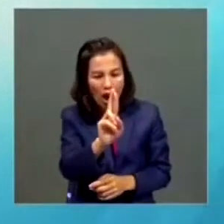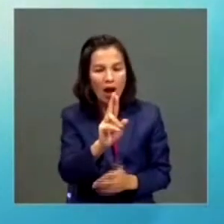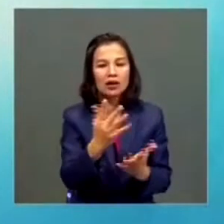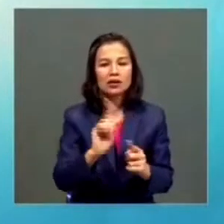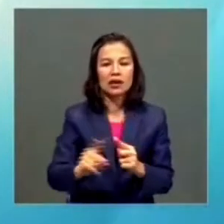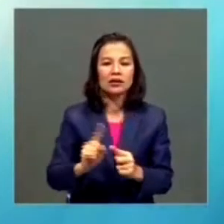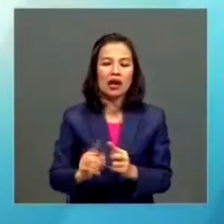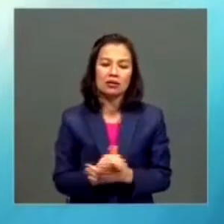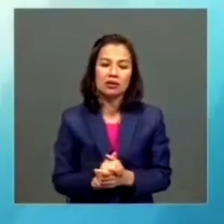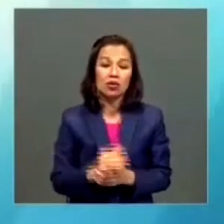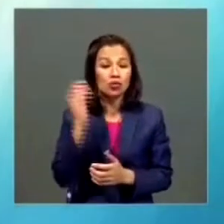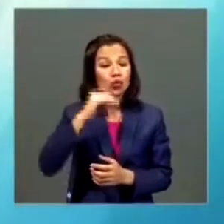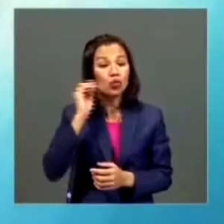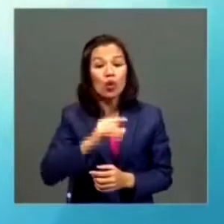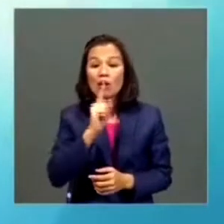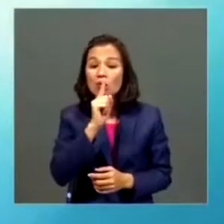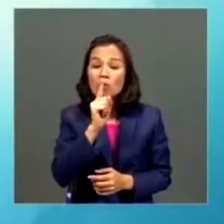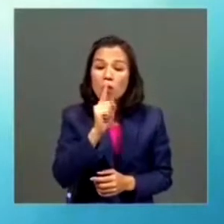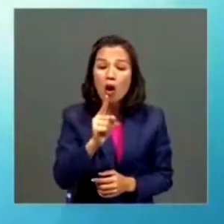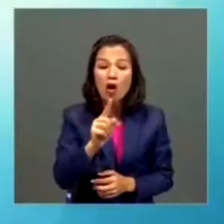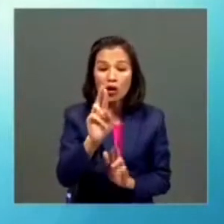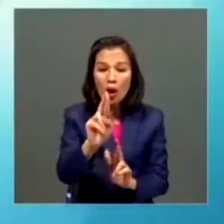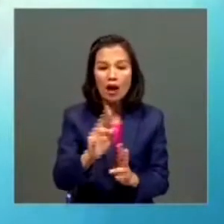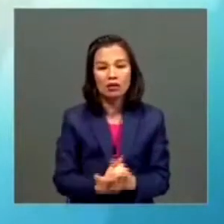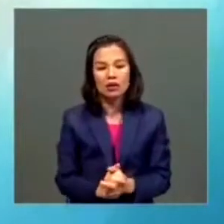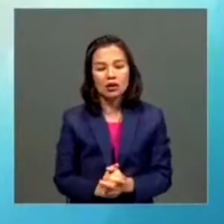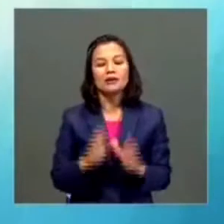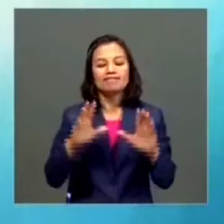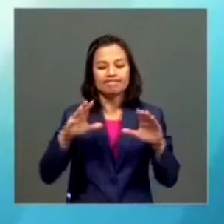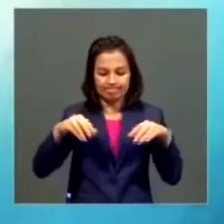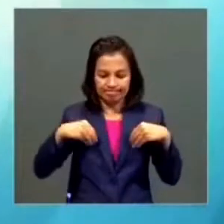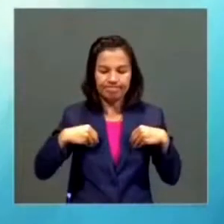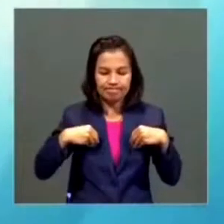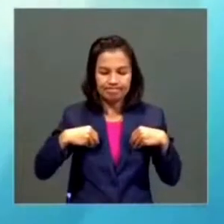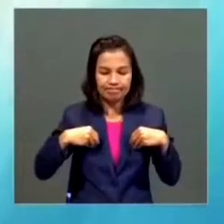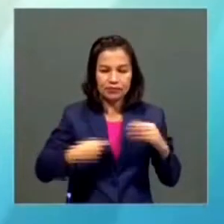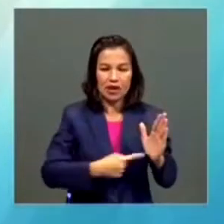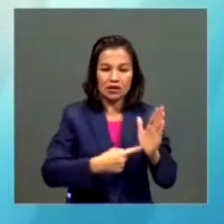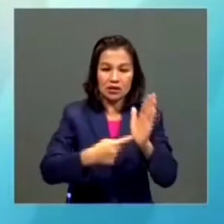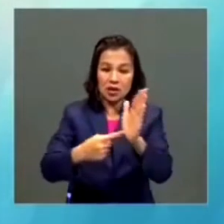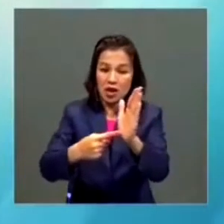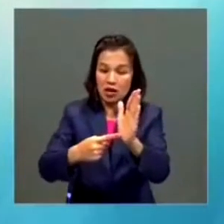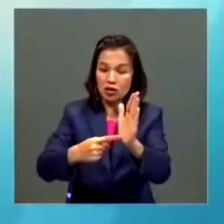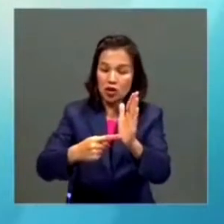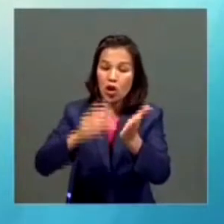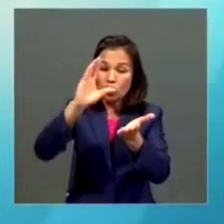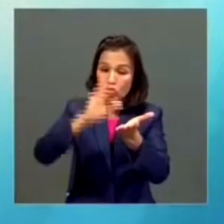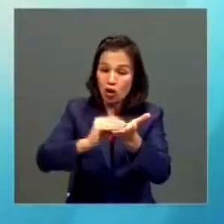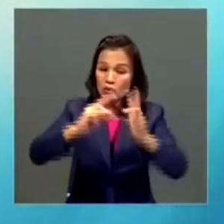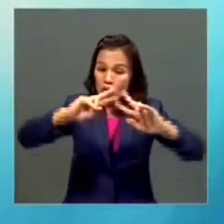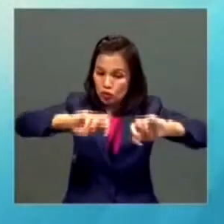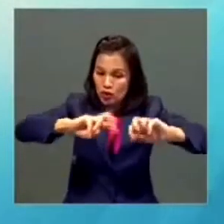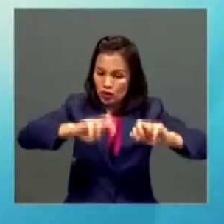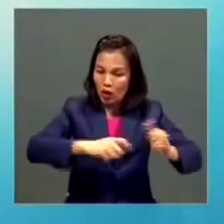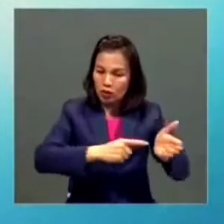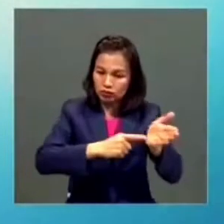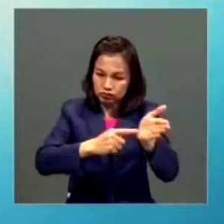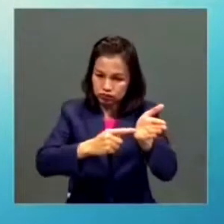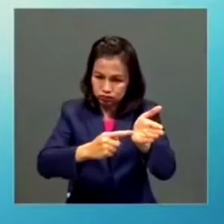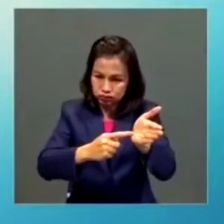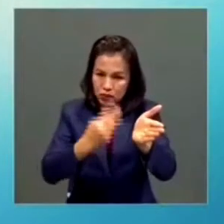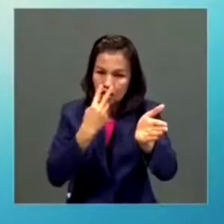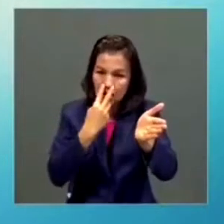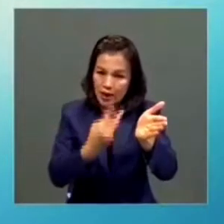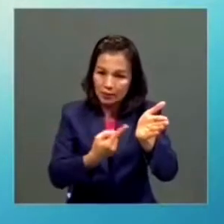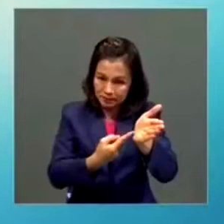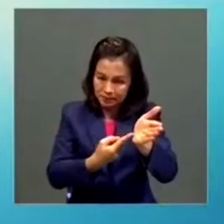ก็น้อมรับนะครับเพราะผมแสดงตัวเลขที่เกิดขึ้นจากการวิเคราะห์เกิดขึ้นจากการเห็นภาพของทั้งหมดแ